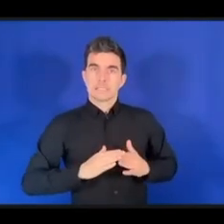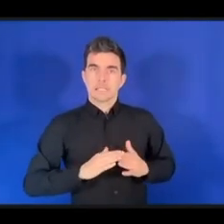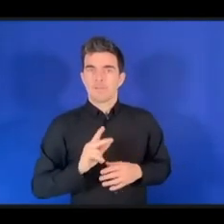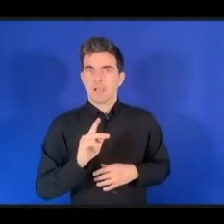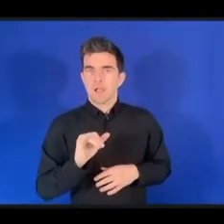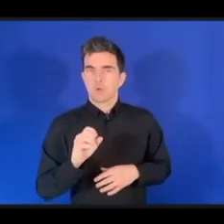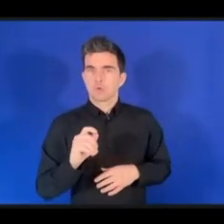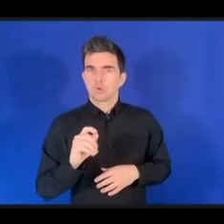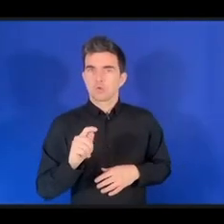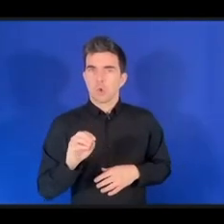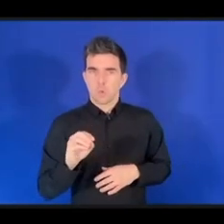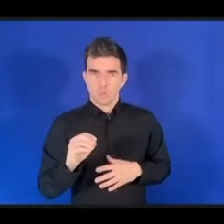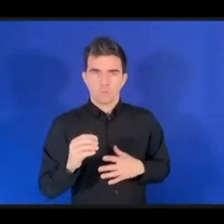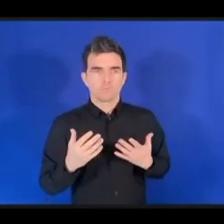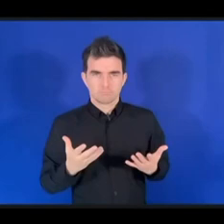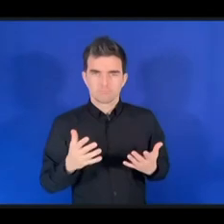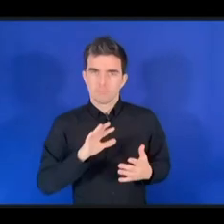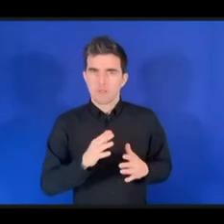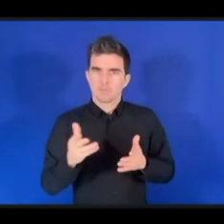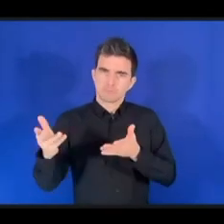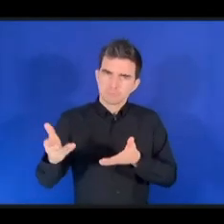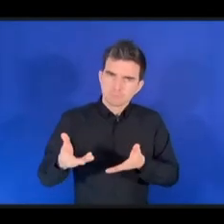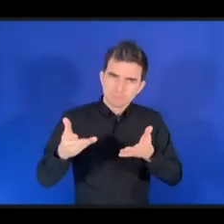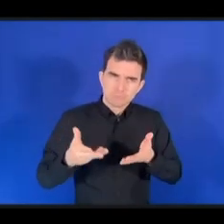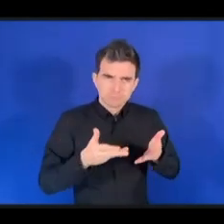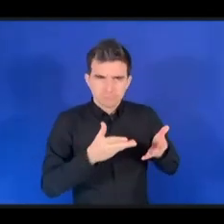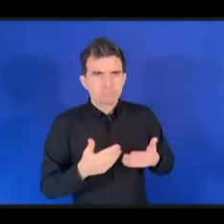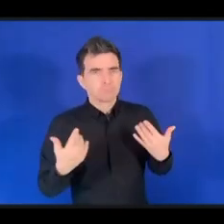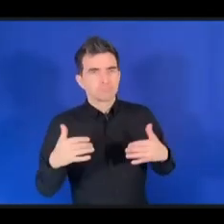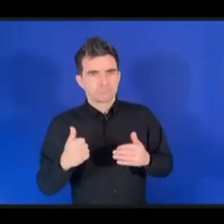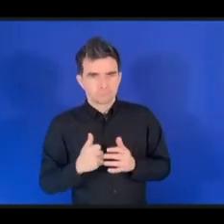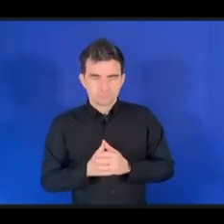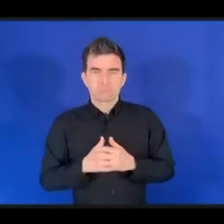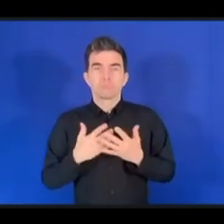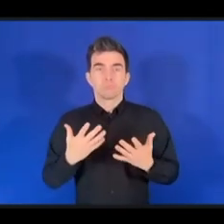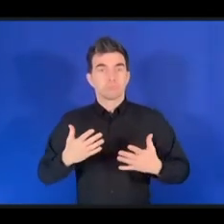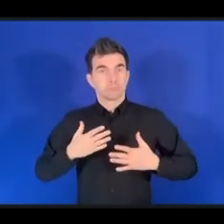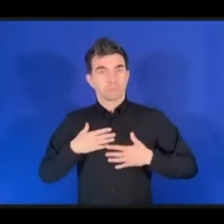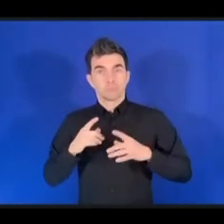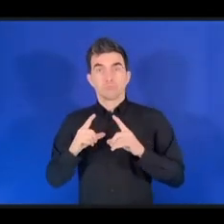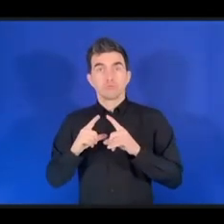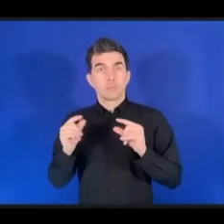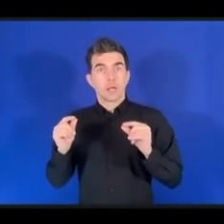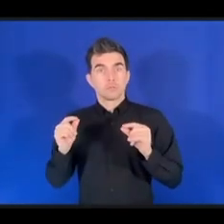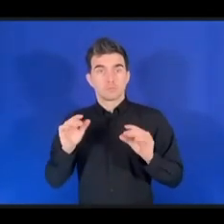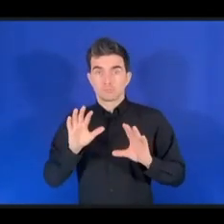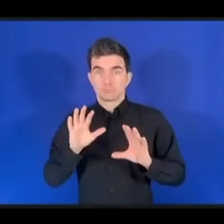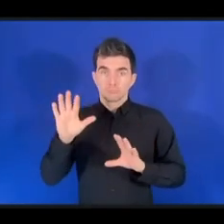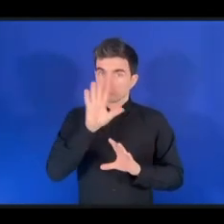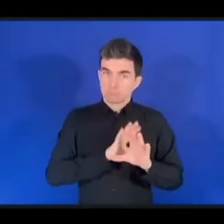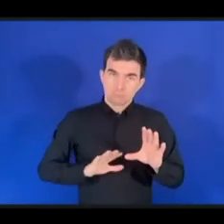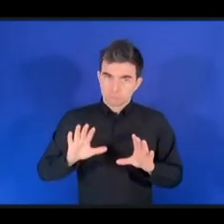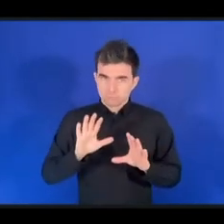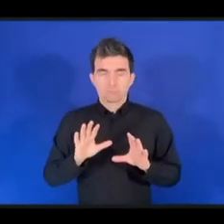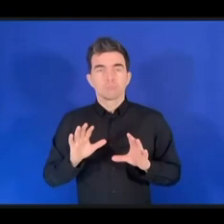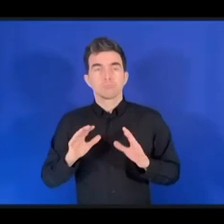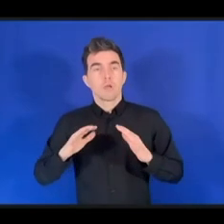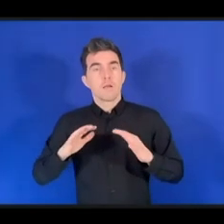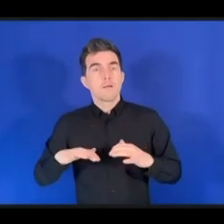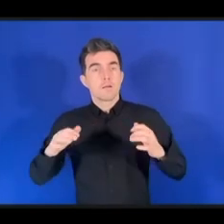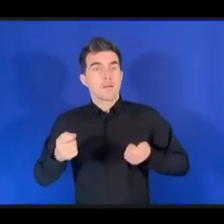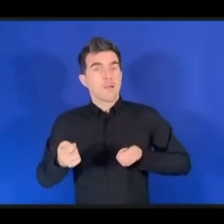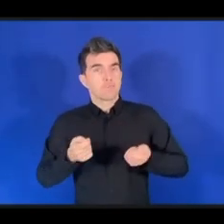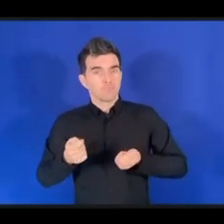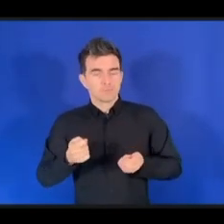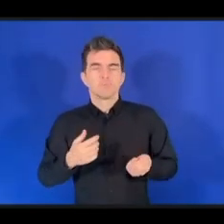情的款待。我仅代表日本东道国政府感谢所有参与的政府、国际